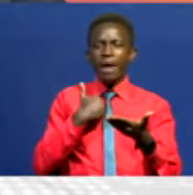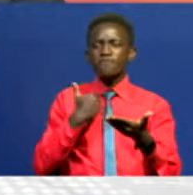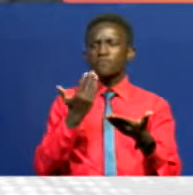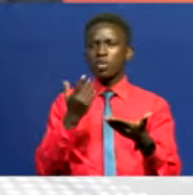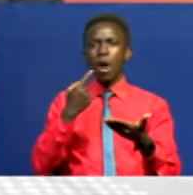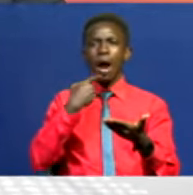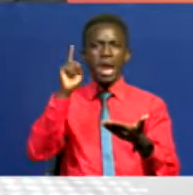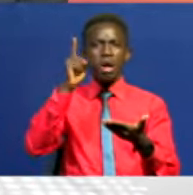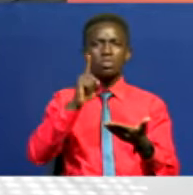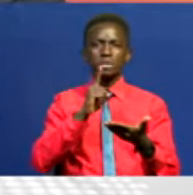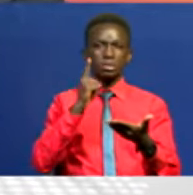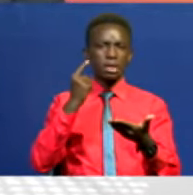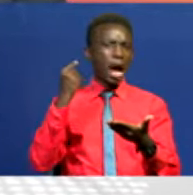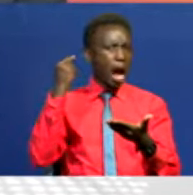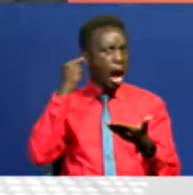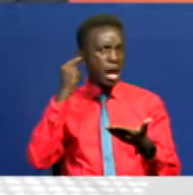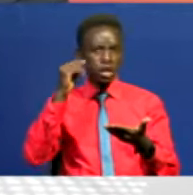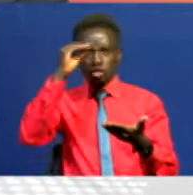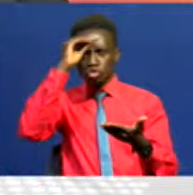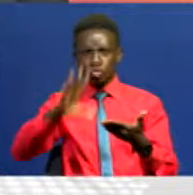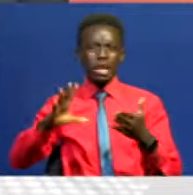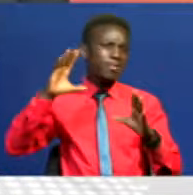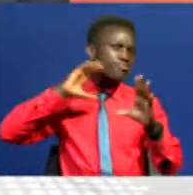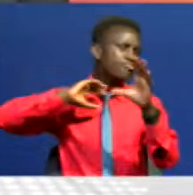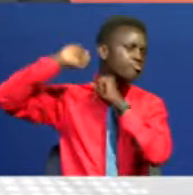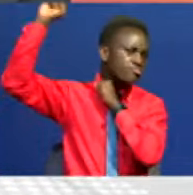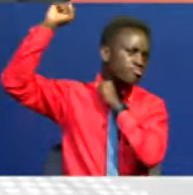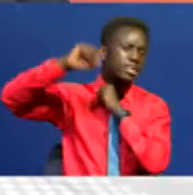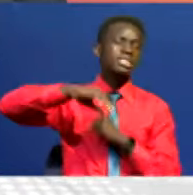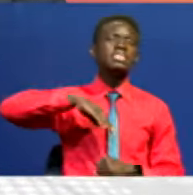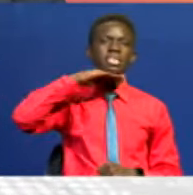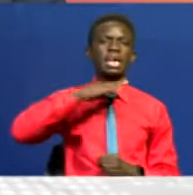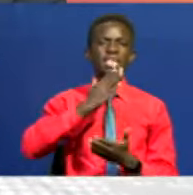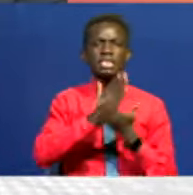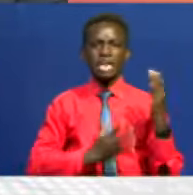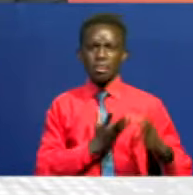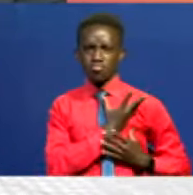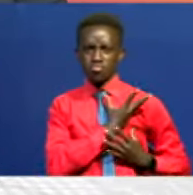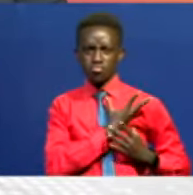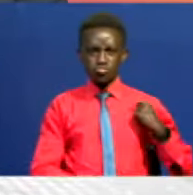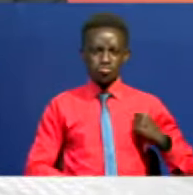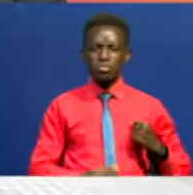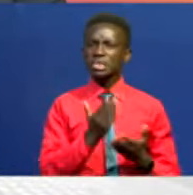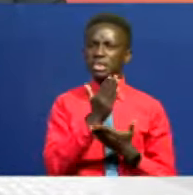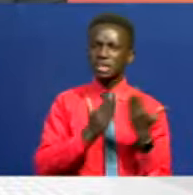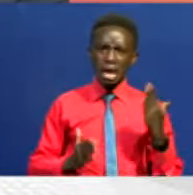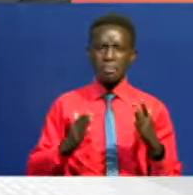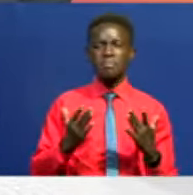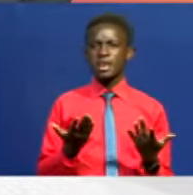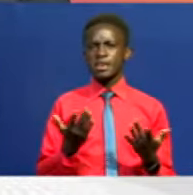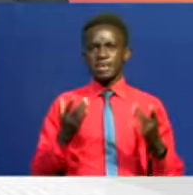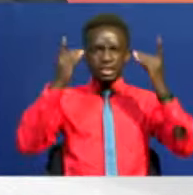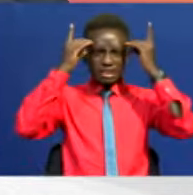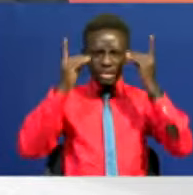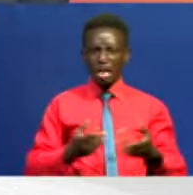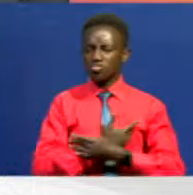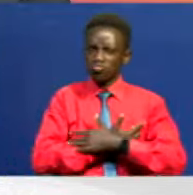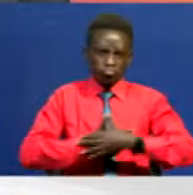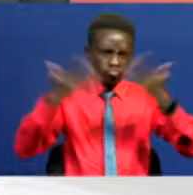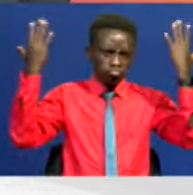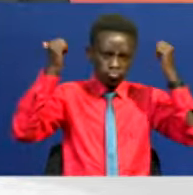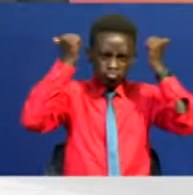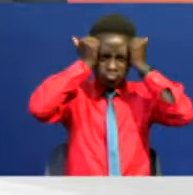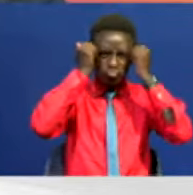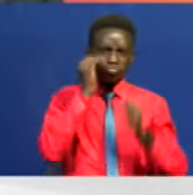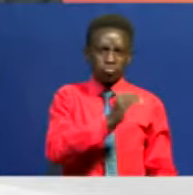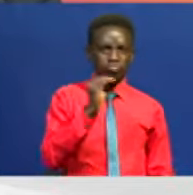maybe wamejitia kitanzi, wengine maybe wanakufa moyo, wanapata maybe wanaamua watafanya chochote. Kwa hivyo ni kuatia moyo